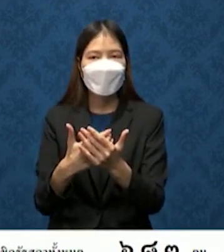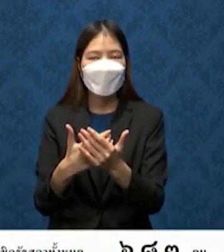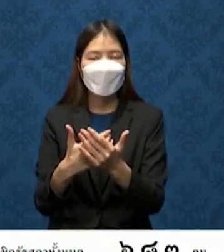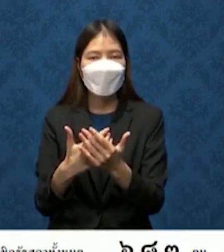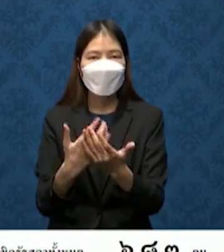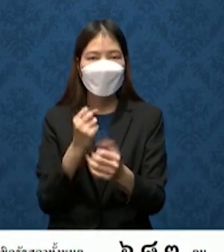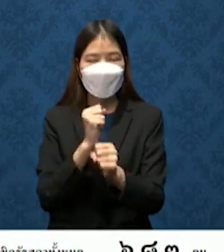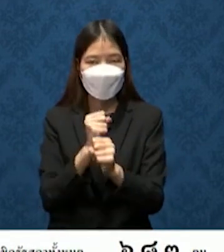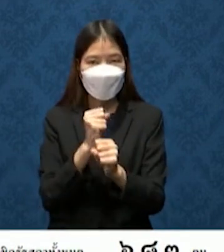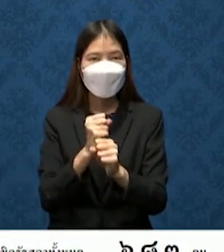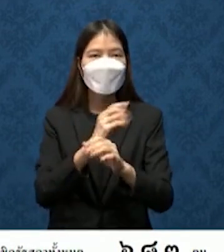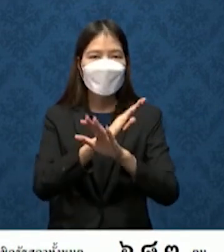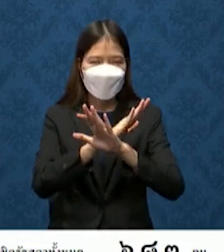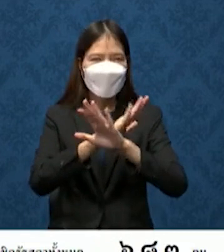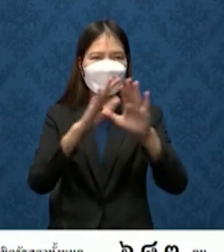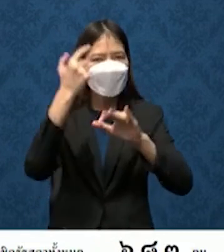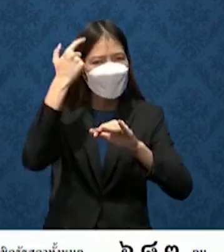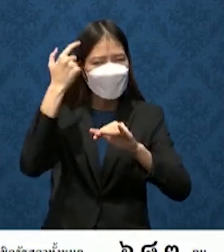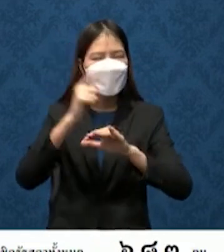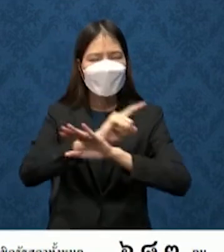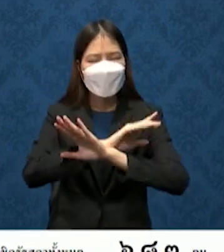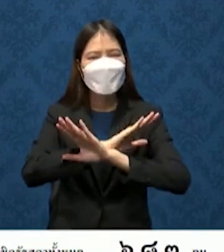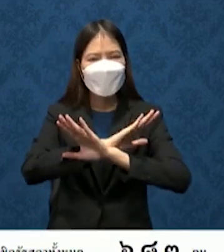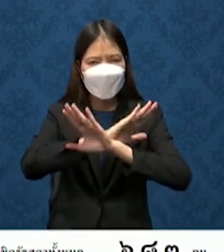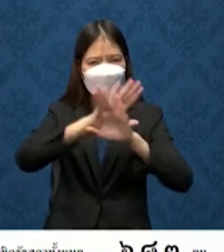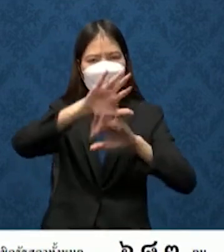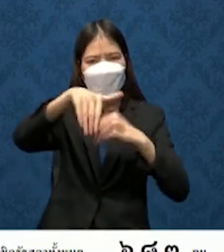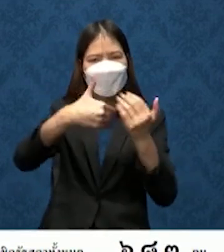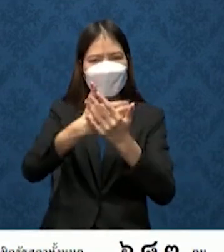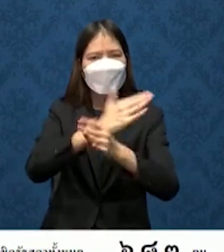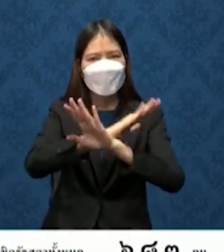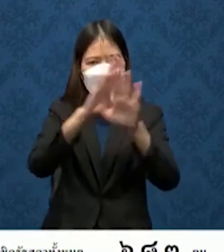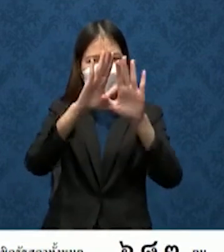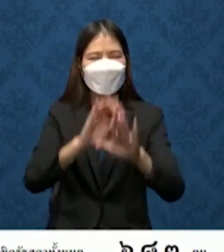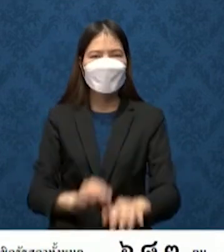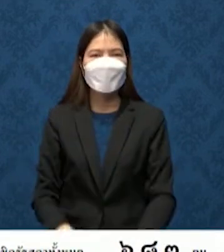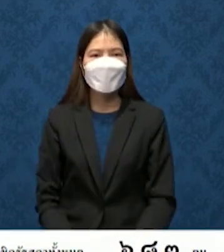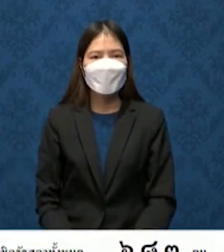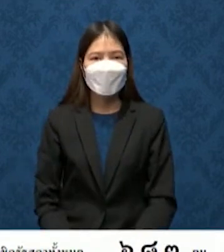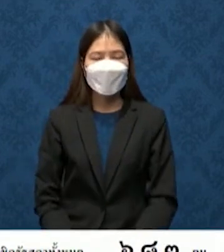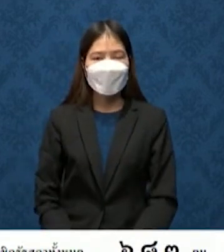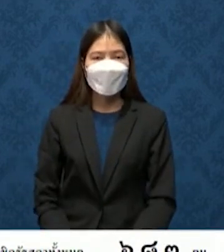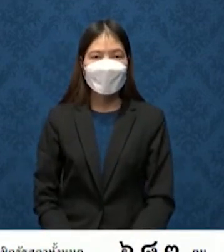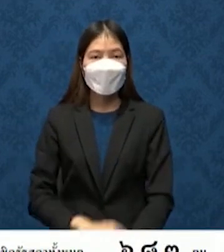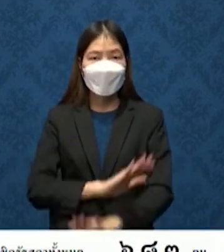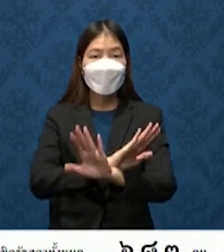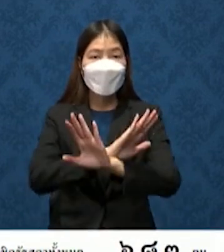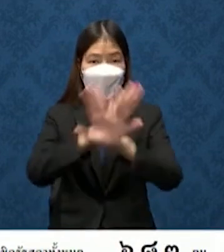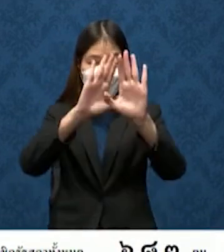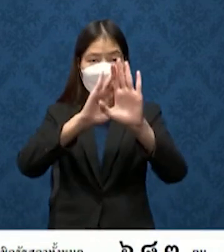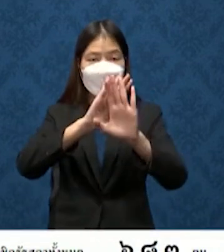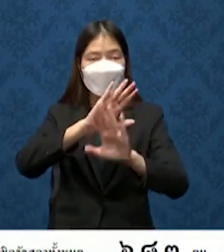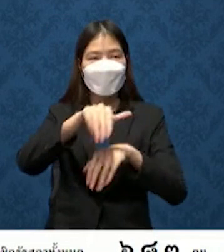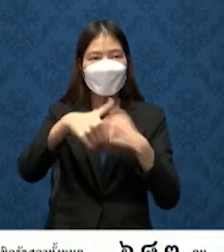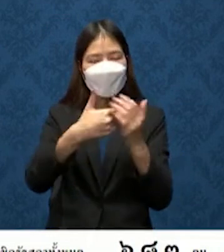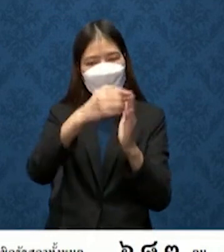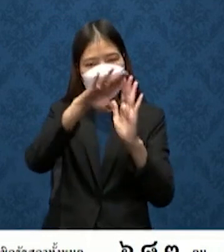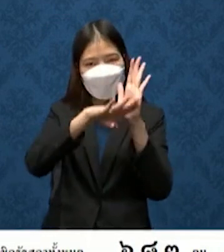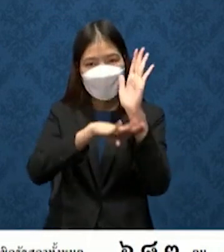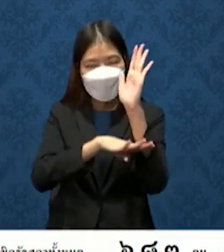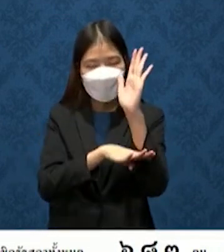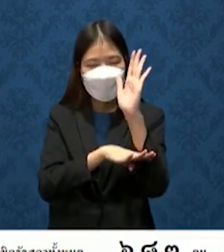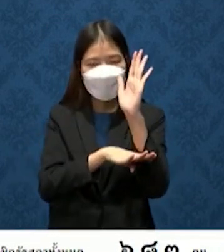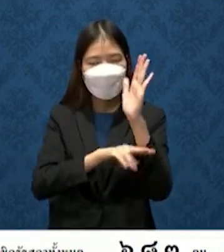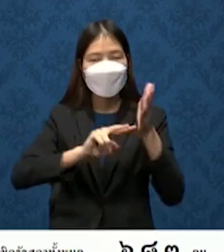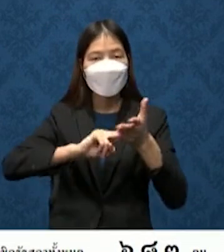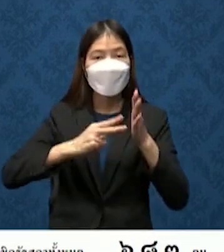ย่งที่จะต้องยกเลิกทั้งหมดแต่อย่ไรก็ตามการยกเลิกทั้งหมดยกเลิกหน่วยงานอะไรทั้งหลายเหล่านั้นไมได